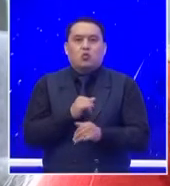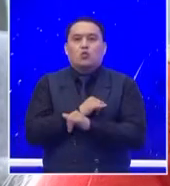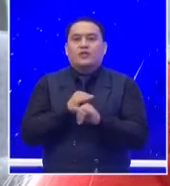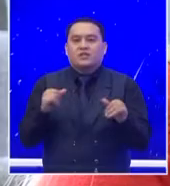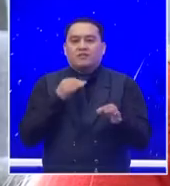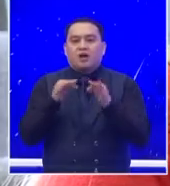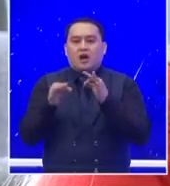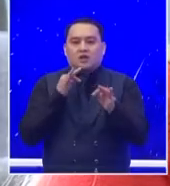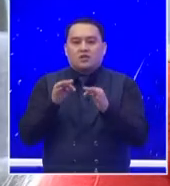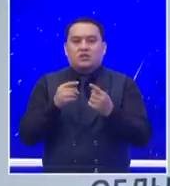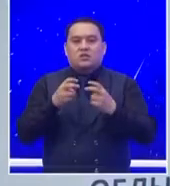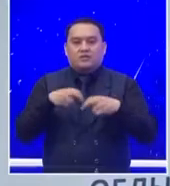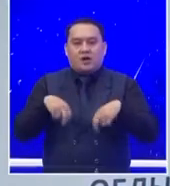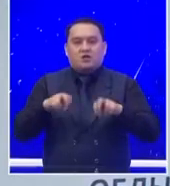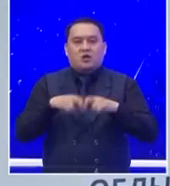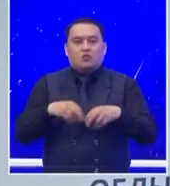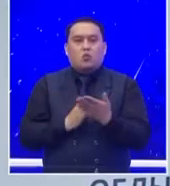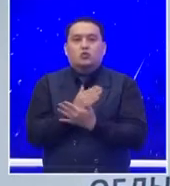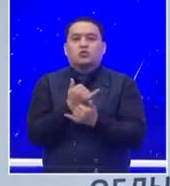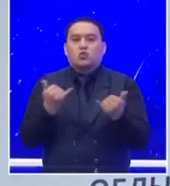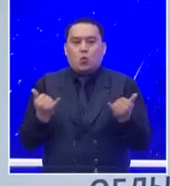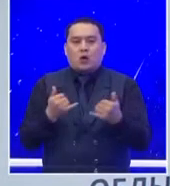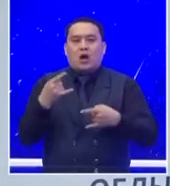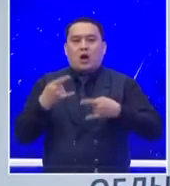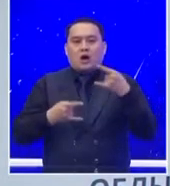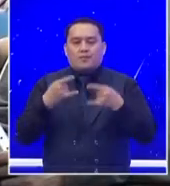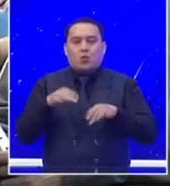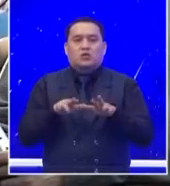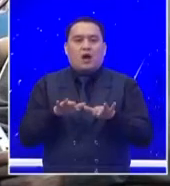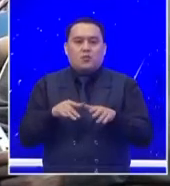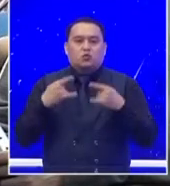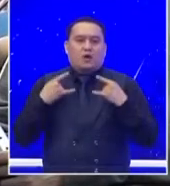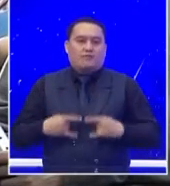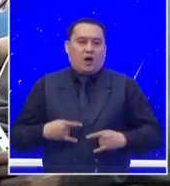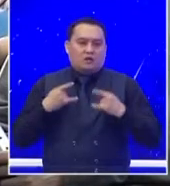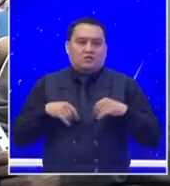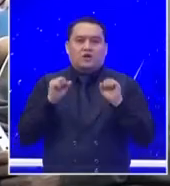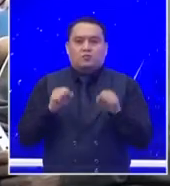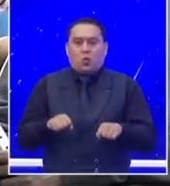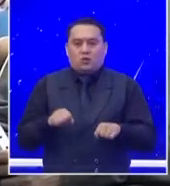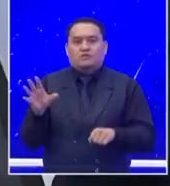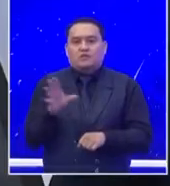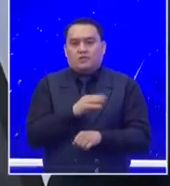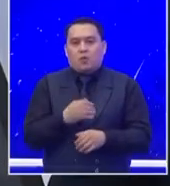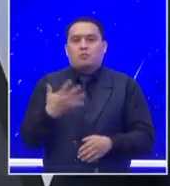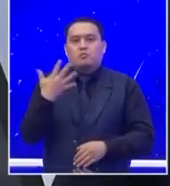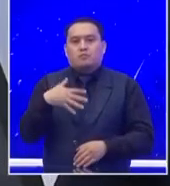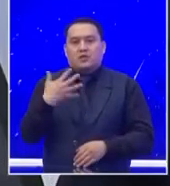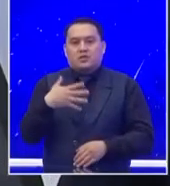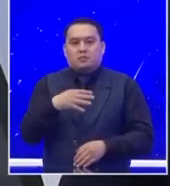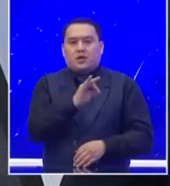рост консультативно-диагностических услуг и компьютерной томографии, а также магнитно-резонансной томографии более чем